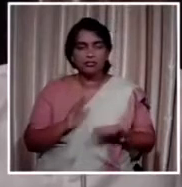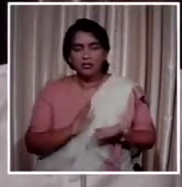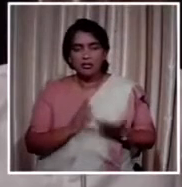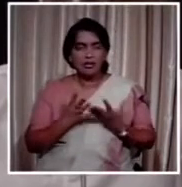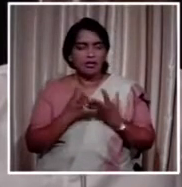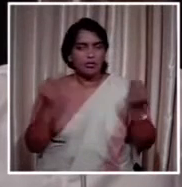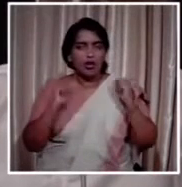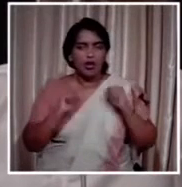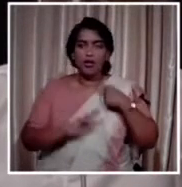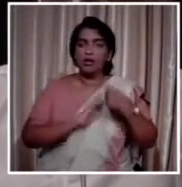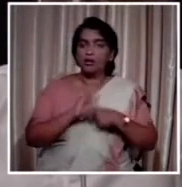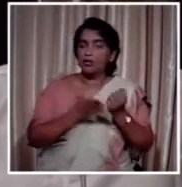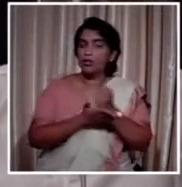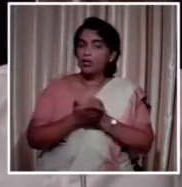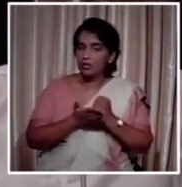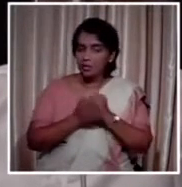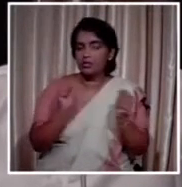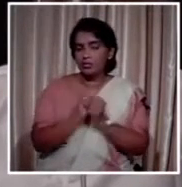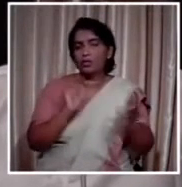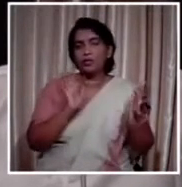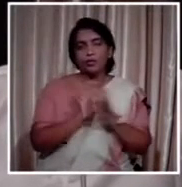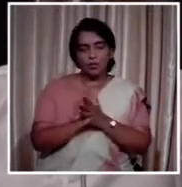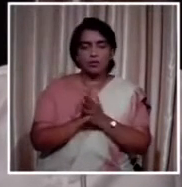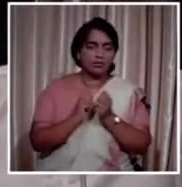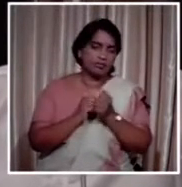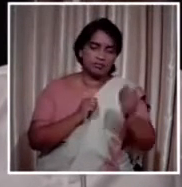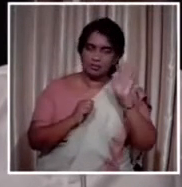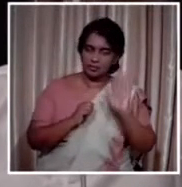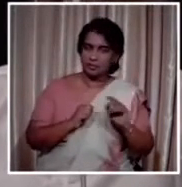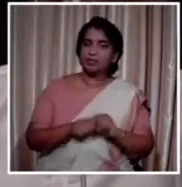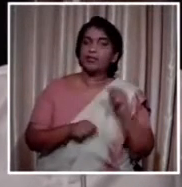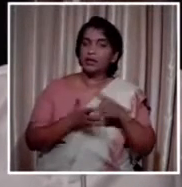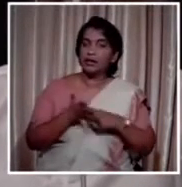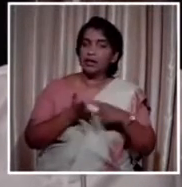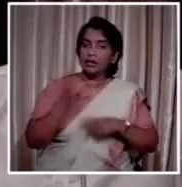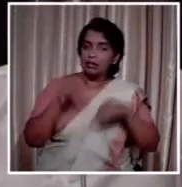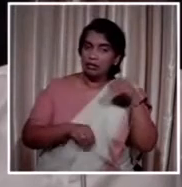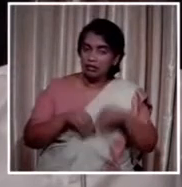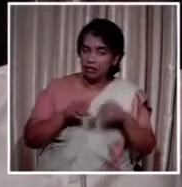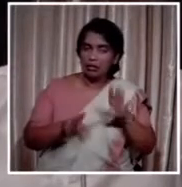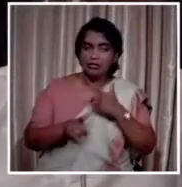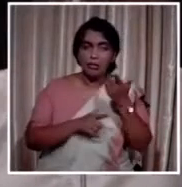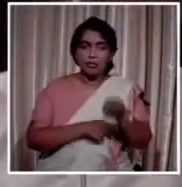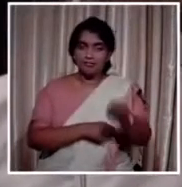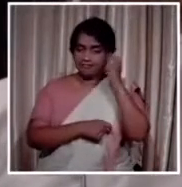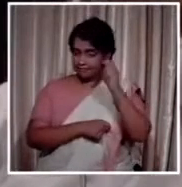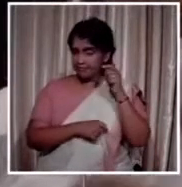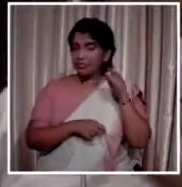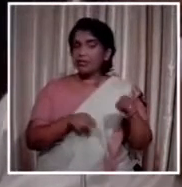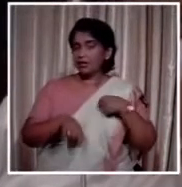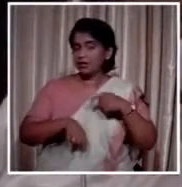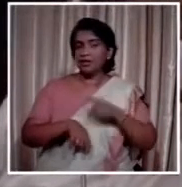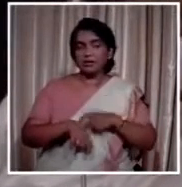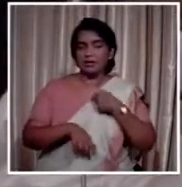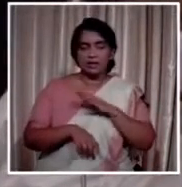பொருளாதார, அரசியல் மற்றும் சமூக ஸ்திரத்தன்மையை மிக முக்கியமானது. இந்த பிரச்சினைக்கு விரைவான மற்றும் நடைமுறை